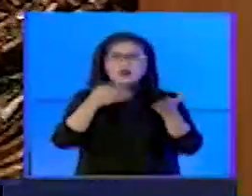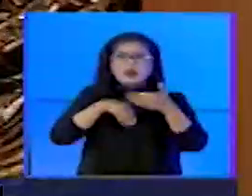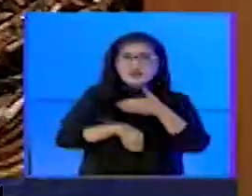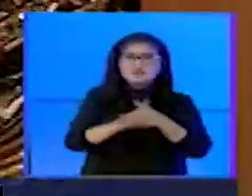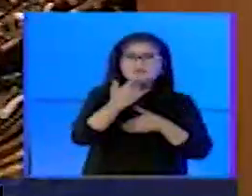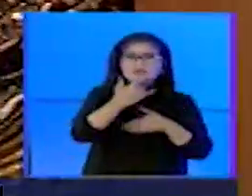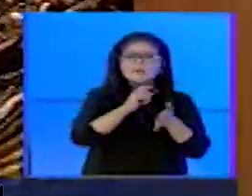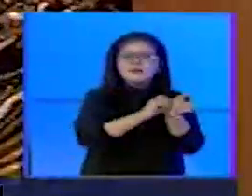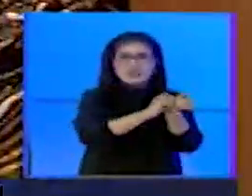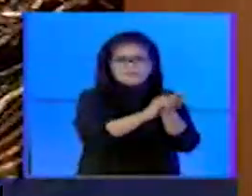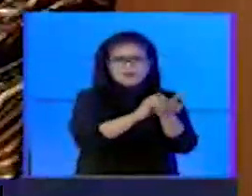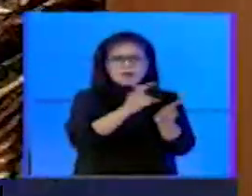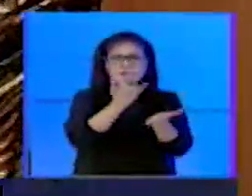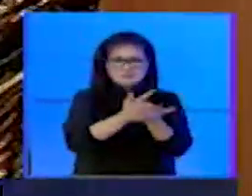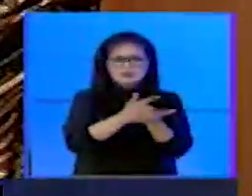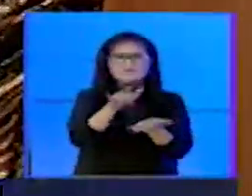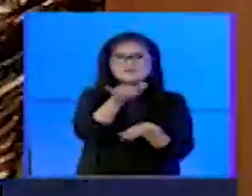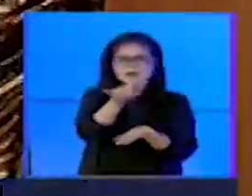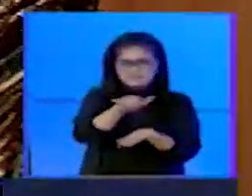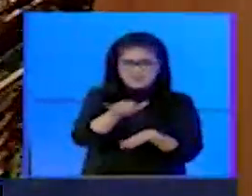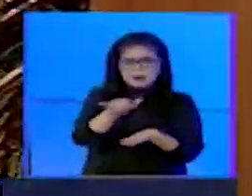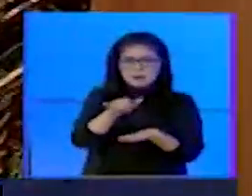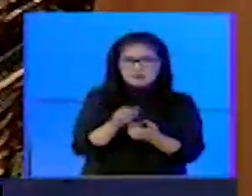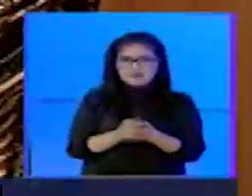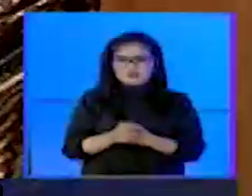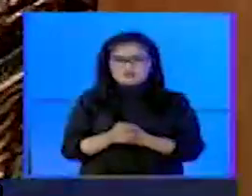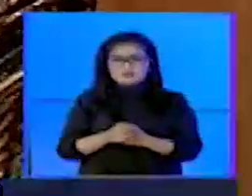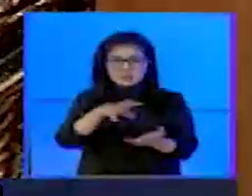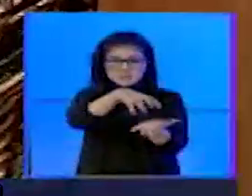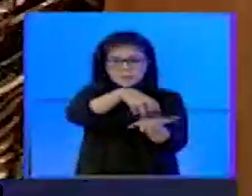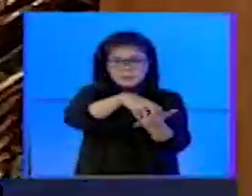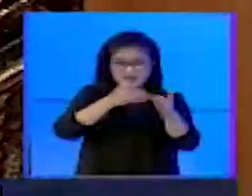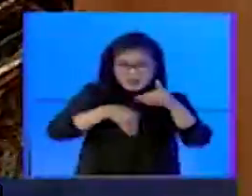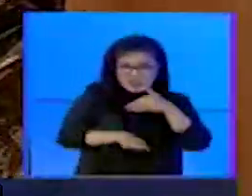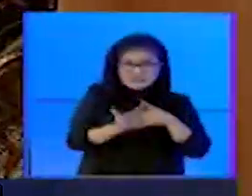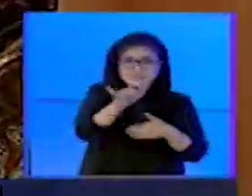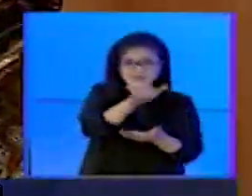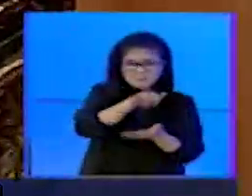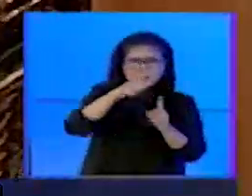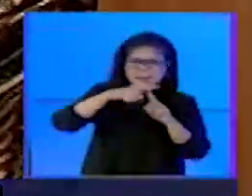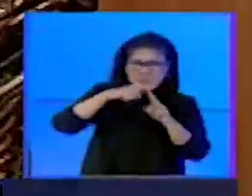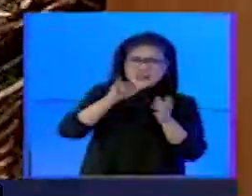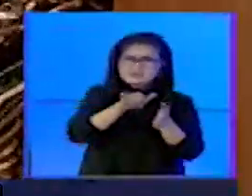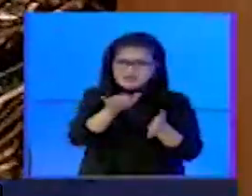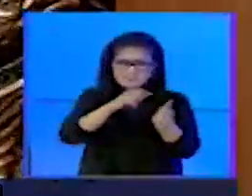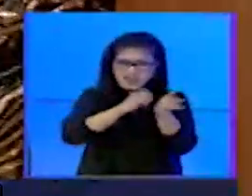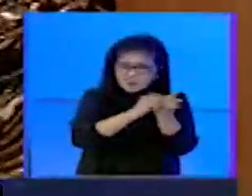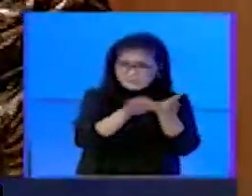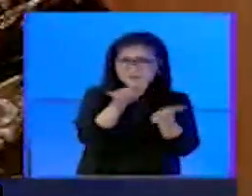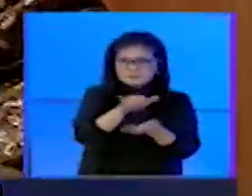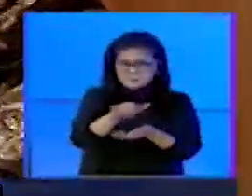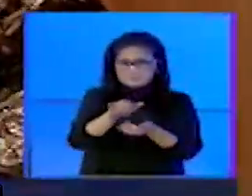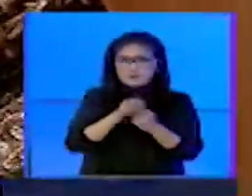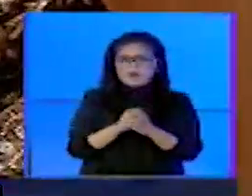tetap, kemudian tempat lahir tetap, tanggal lahir tetap, dan namanya juga tetap. Jadi kami